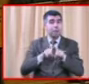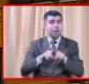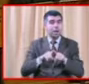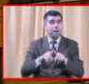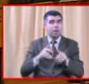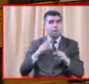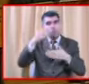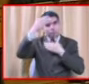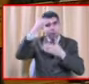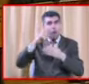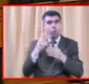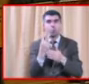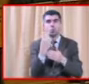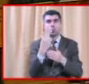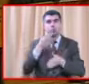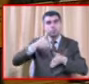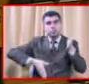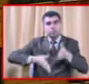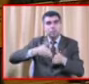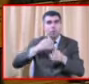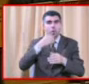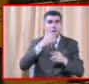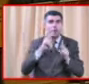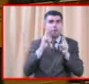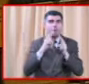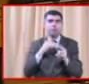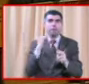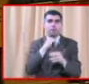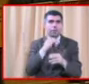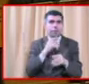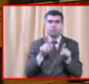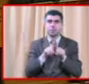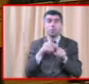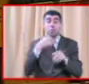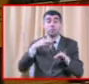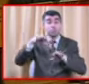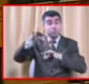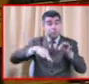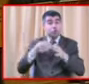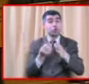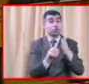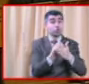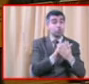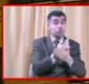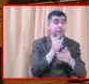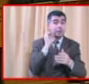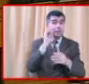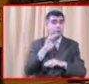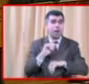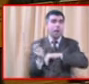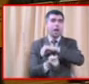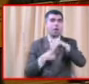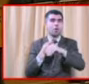بسرعتين. هذا العالم القروي إما غادي نشوفوا تصاميم نماء مخطط واستراتيجية، مخطط ديال التهيئة،